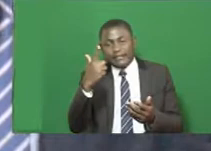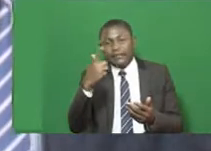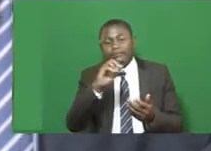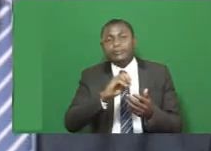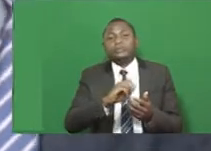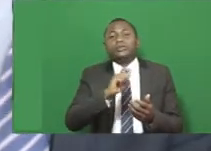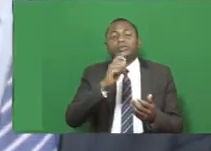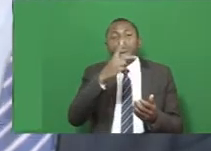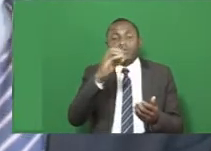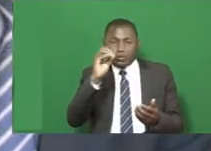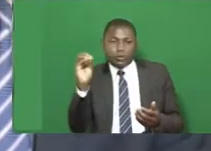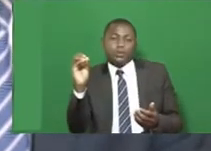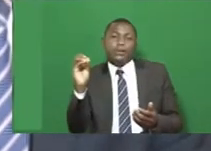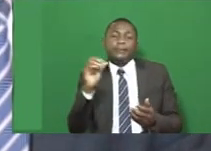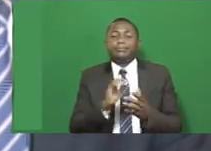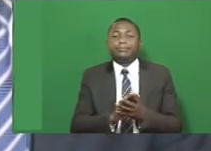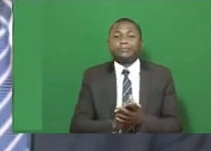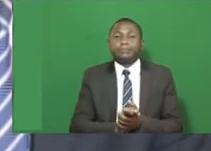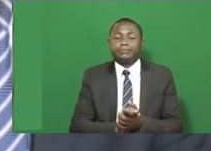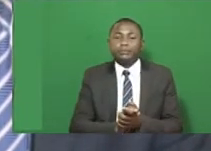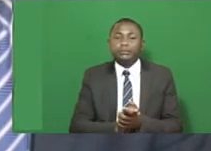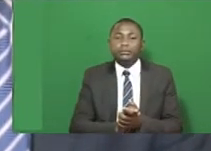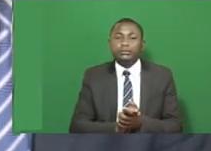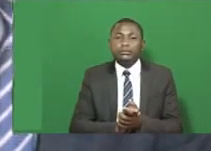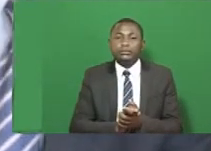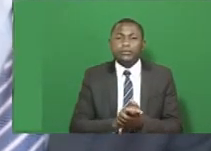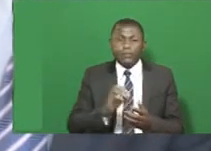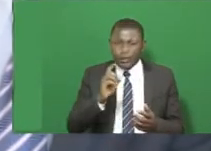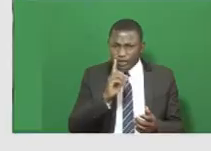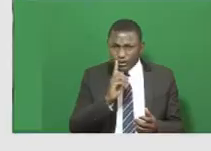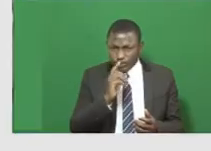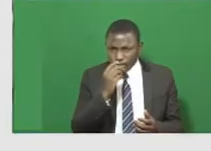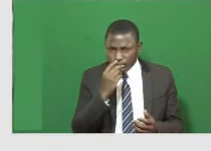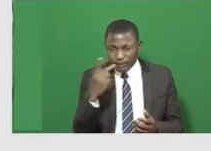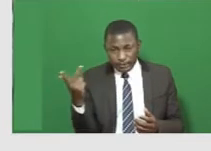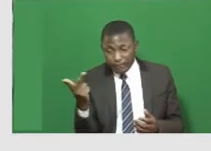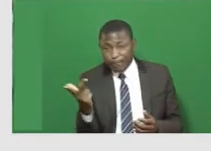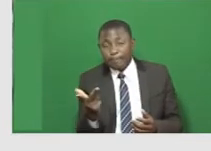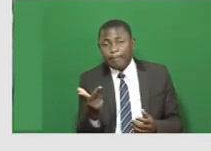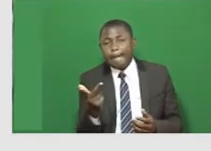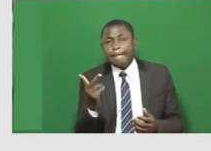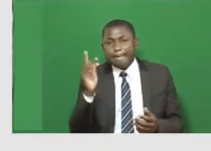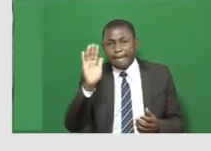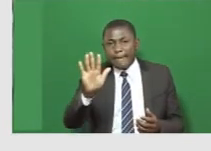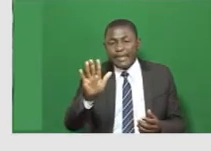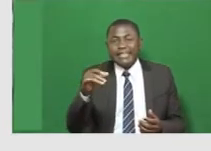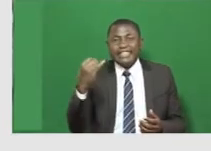wamwari. James 2 verse 17 to 20. Right. Saizvozvo